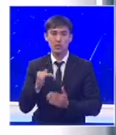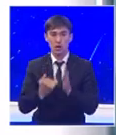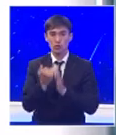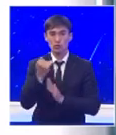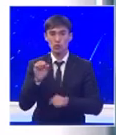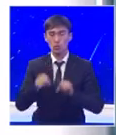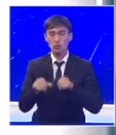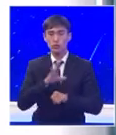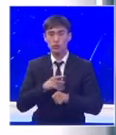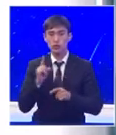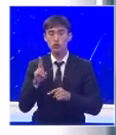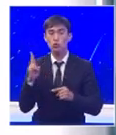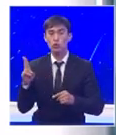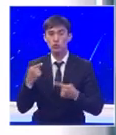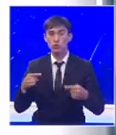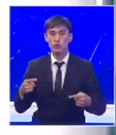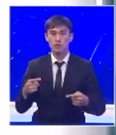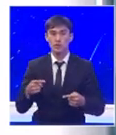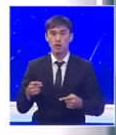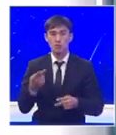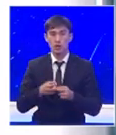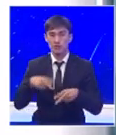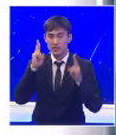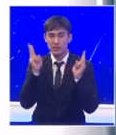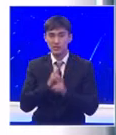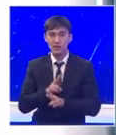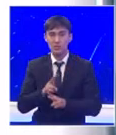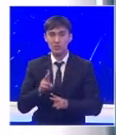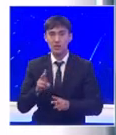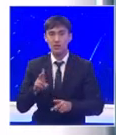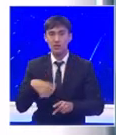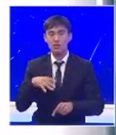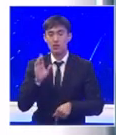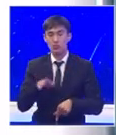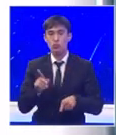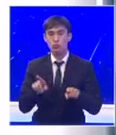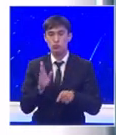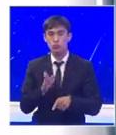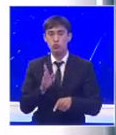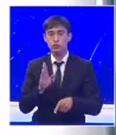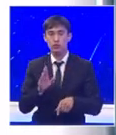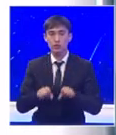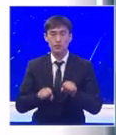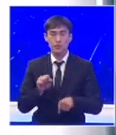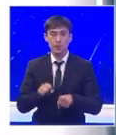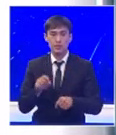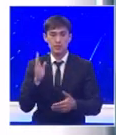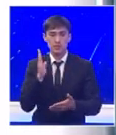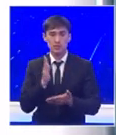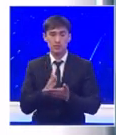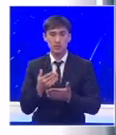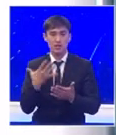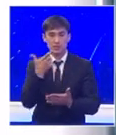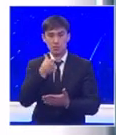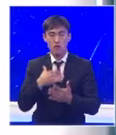может быть, еще кто-то. Поэтому мы даже этого не знаем, но, скорее всего, это так и будет. Вот, и ставьте для себя